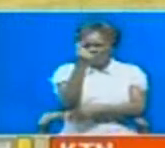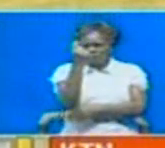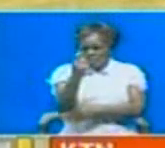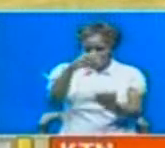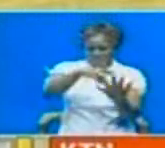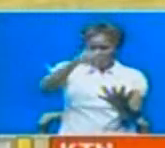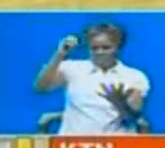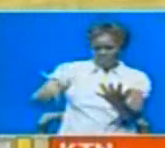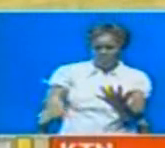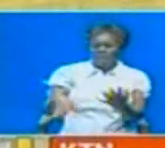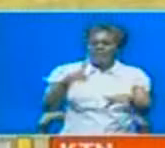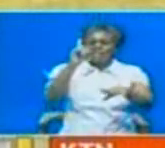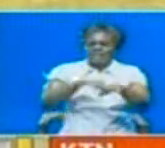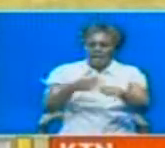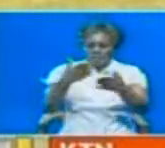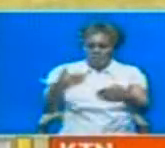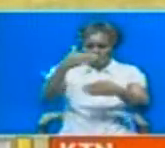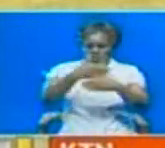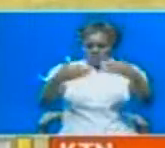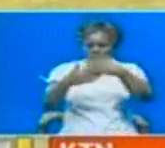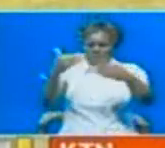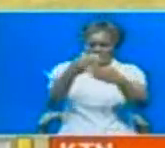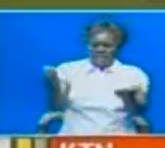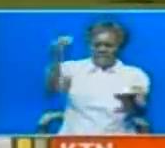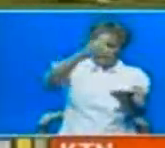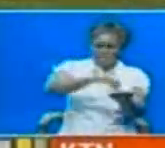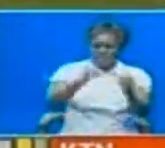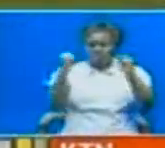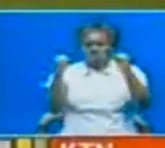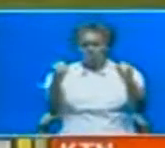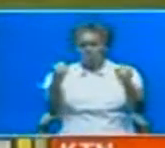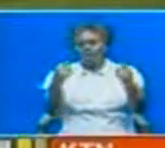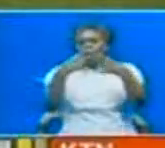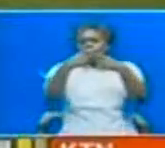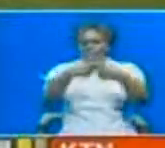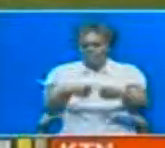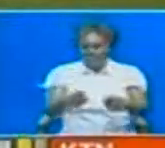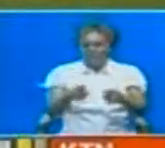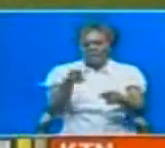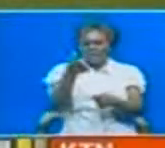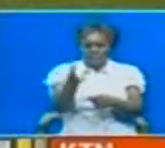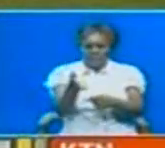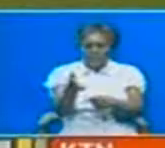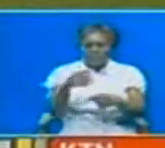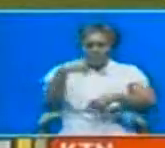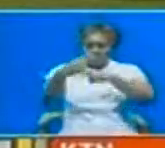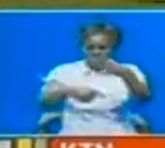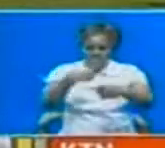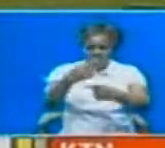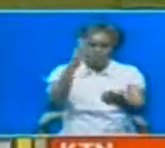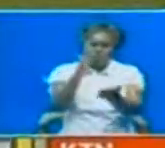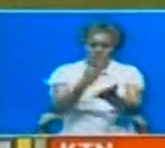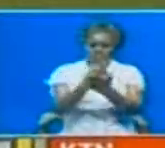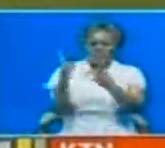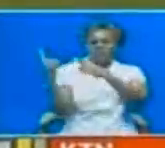mchujo, ni wakati wa kujenga tena ngome dhabiti. Hata hivyo, huku ligi hii ikiongezeka, bila shaka